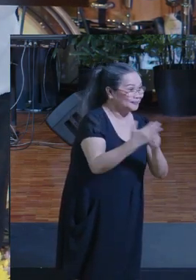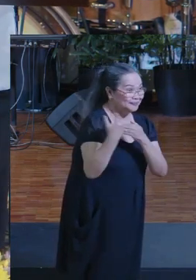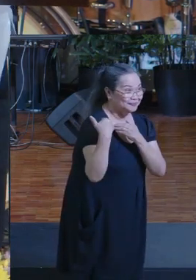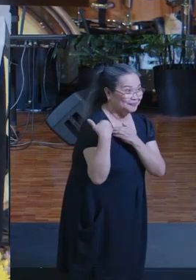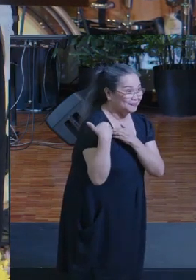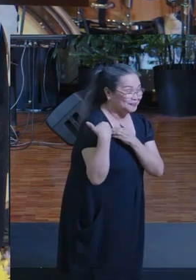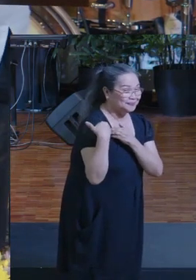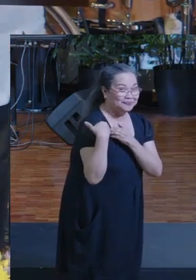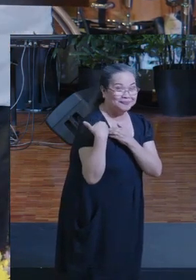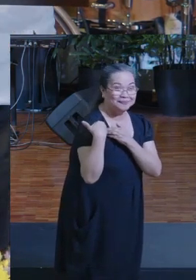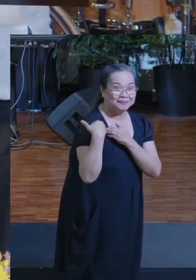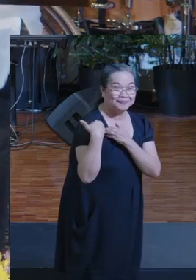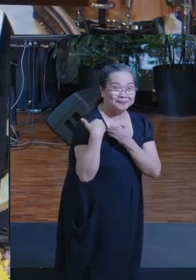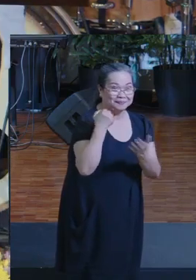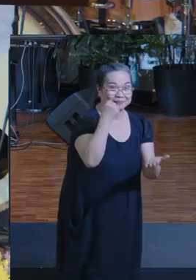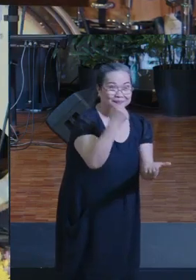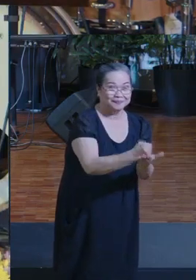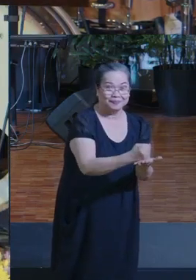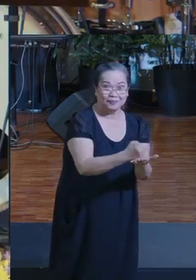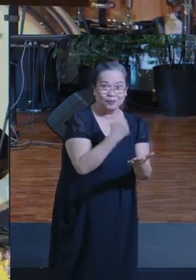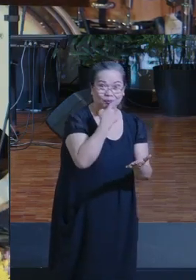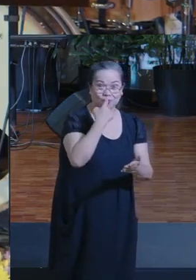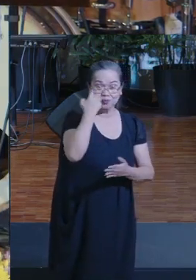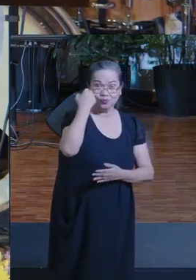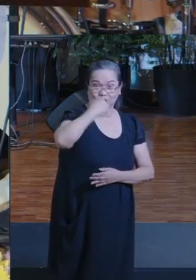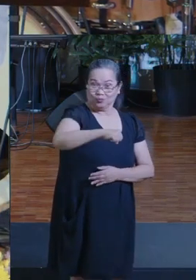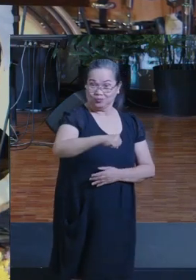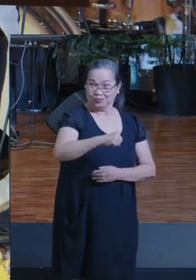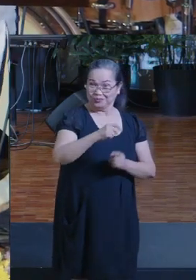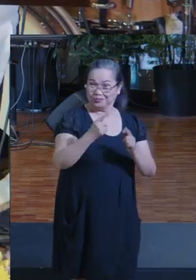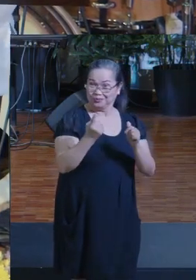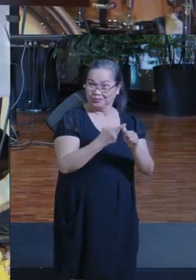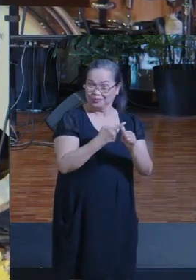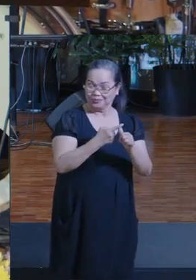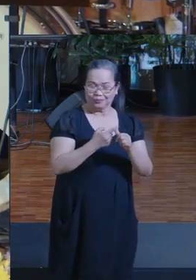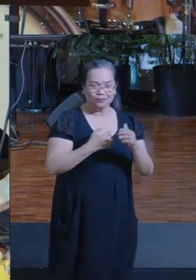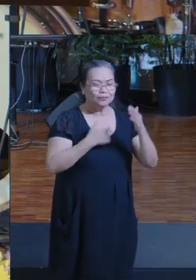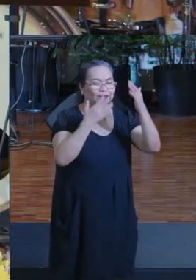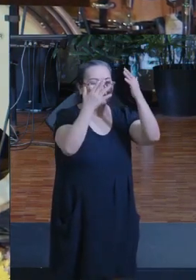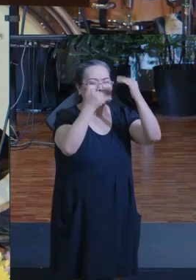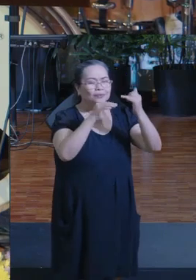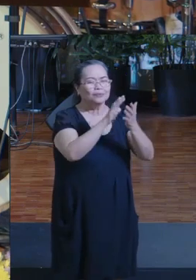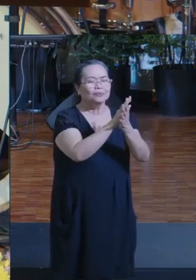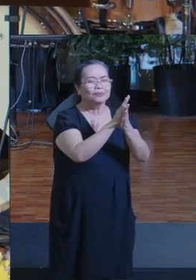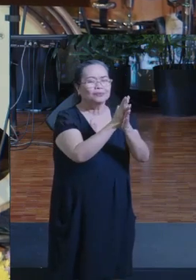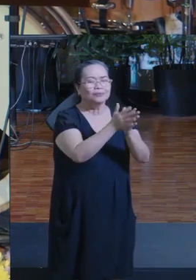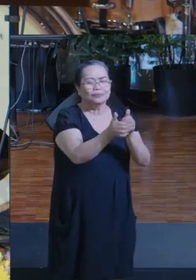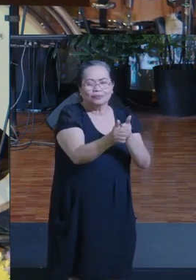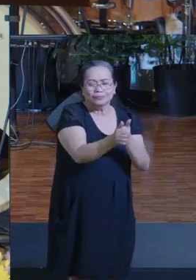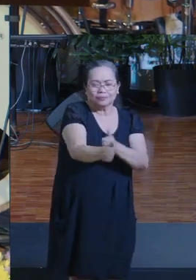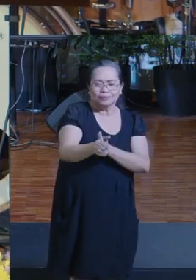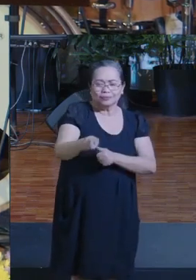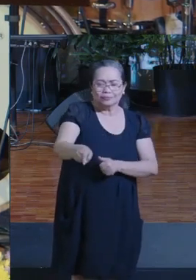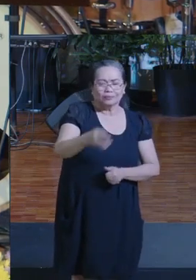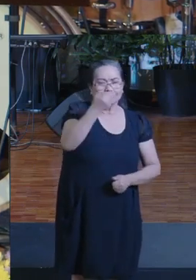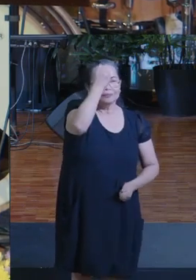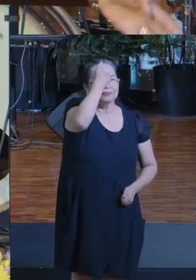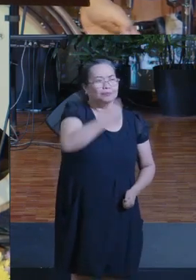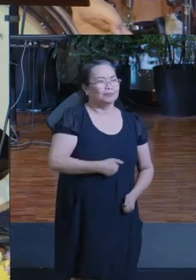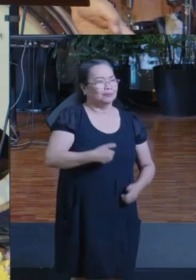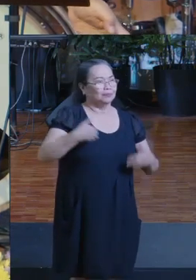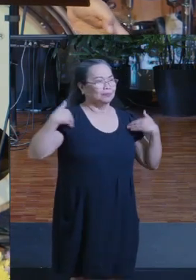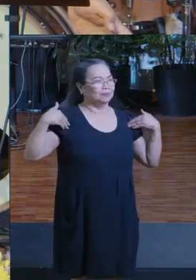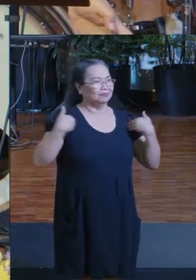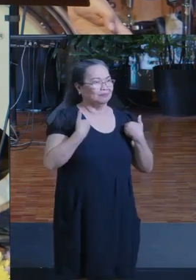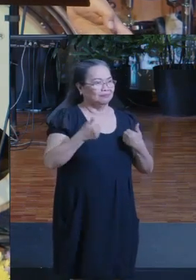obligation dun sa kontratang yon. Ang unang bumali nun, nawa siya ay maging kapareho ng mga pinatay na hayop na